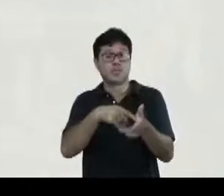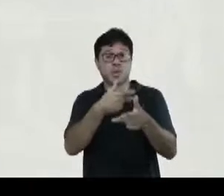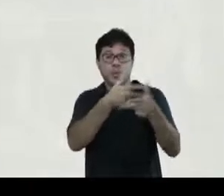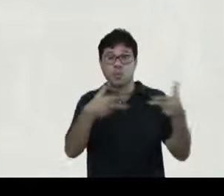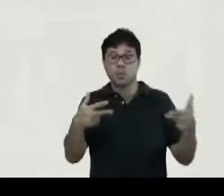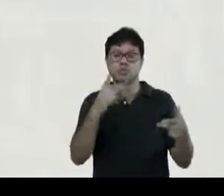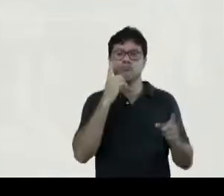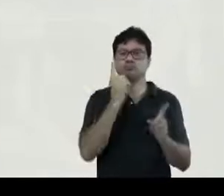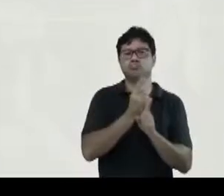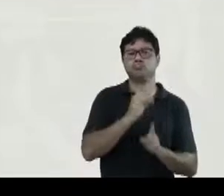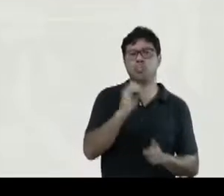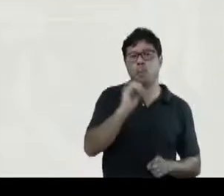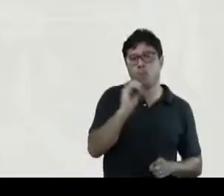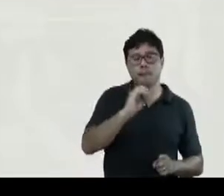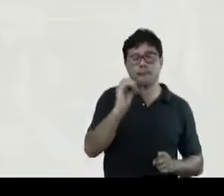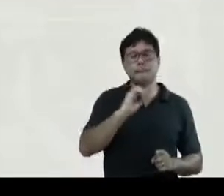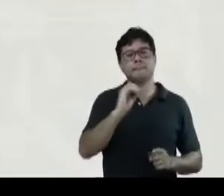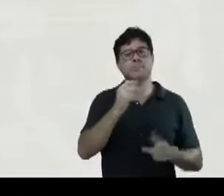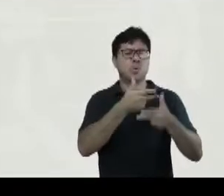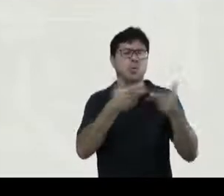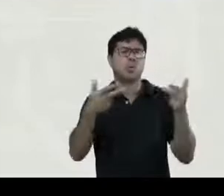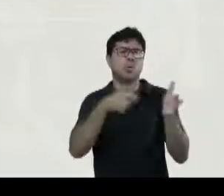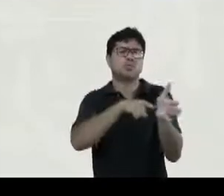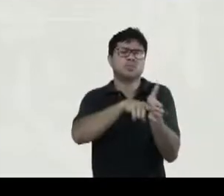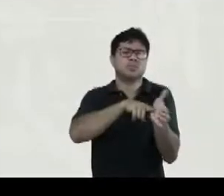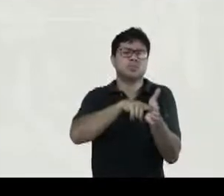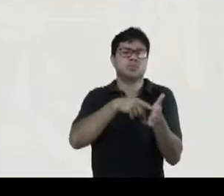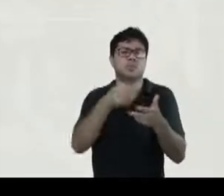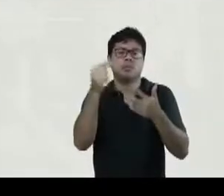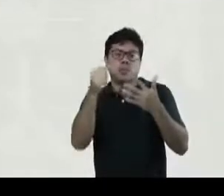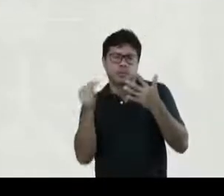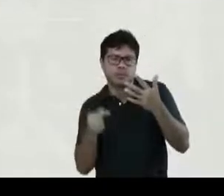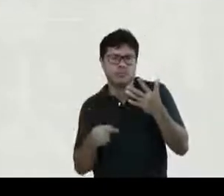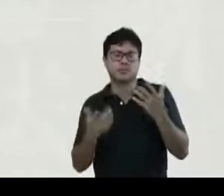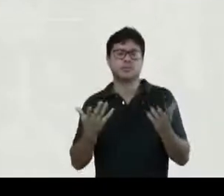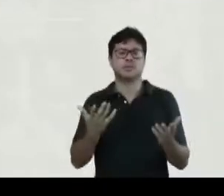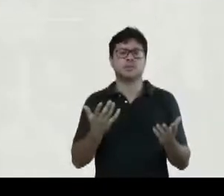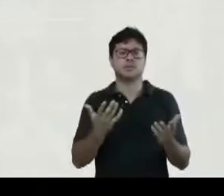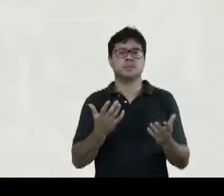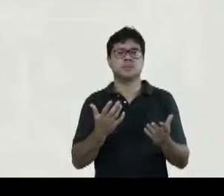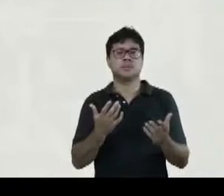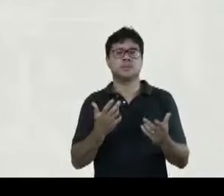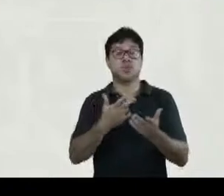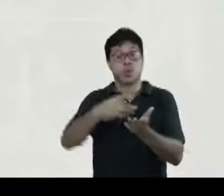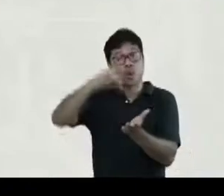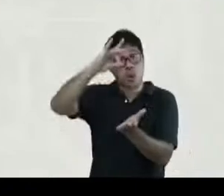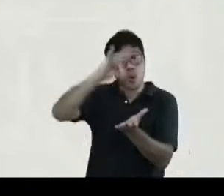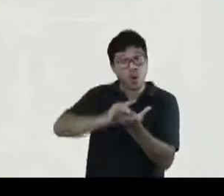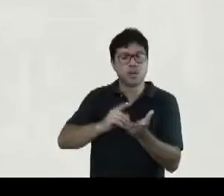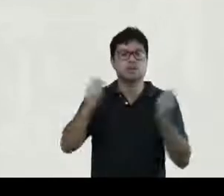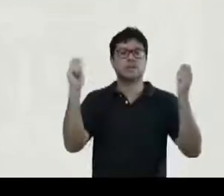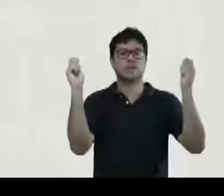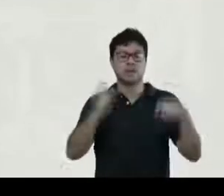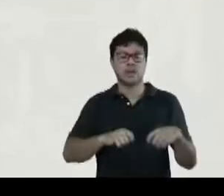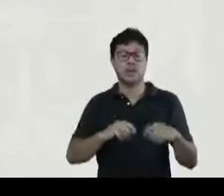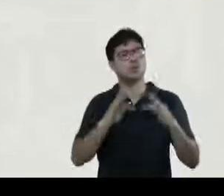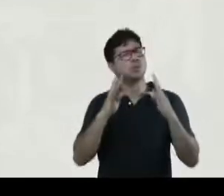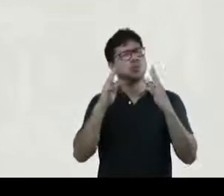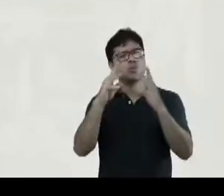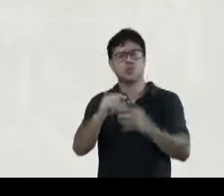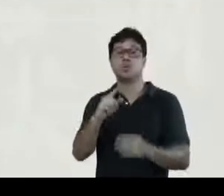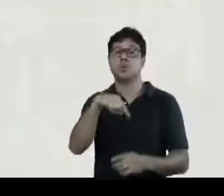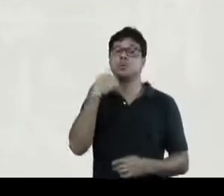erlaubt. Und das tun wir alles am besten in einer großen Gemeinschaft und unter vielfältigen